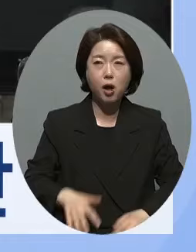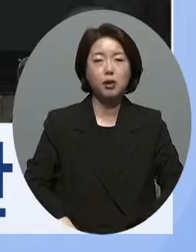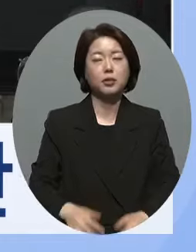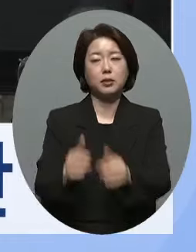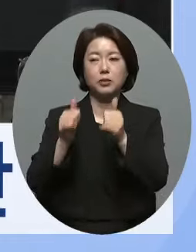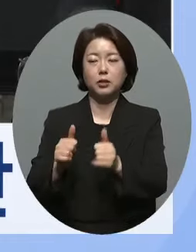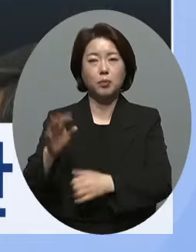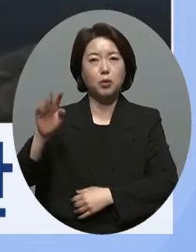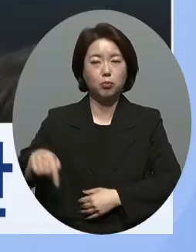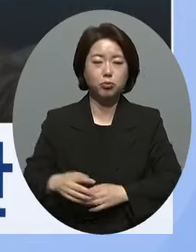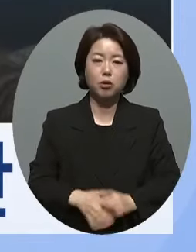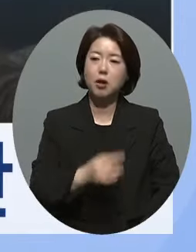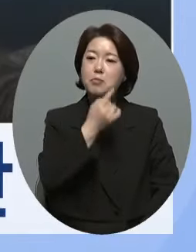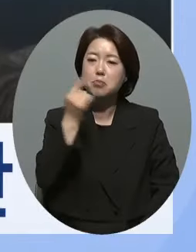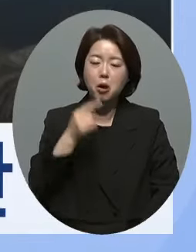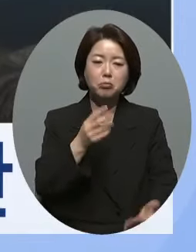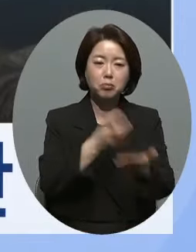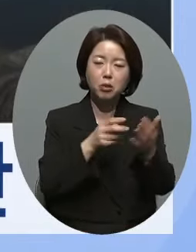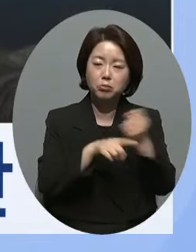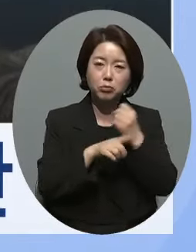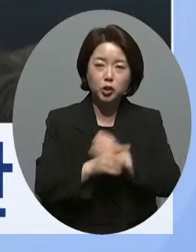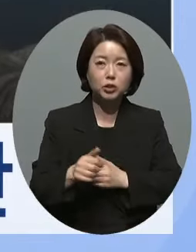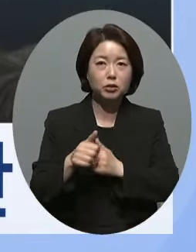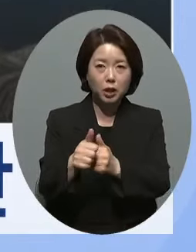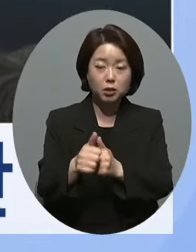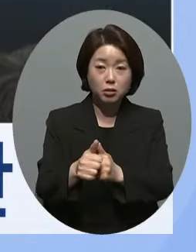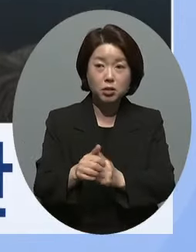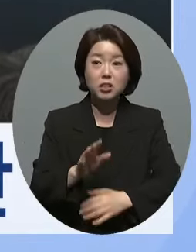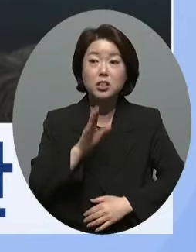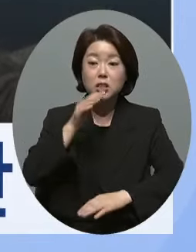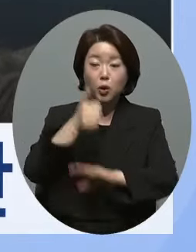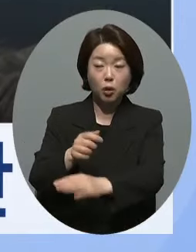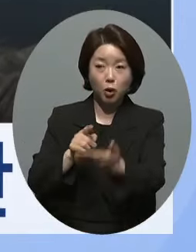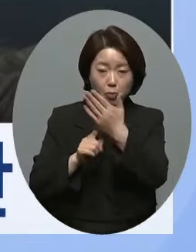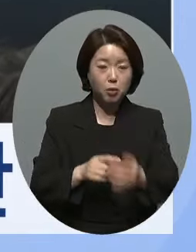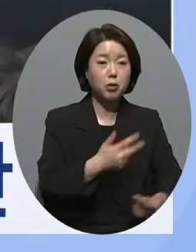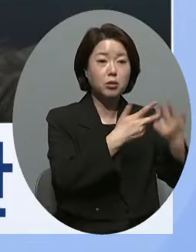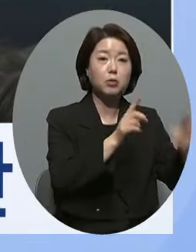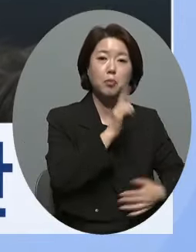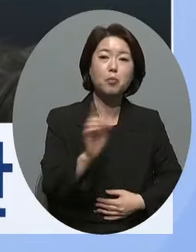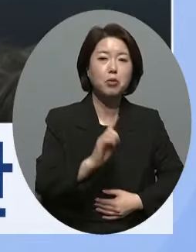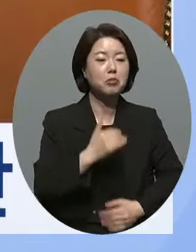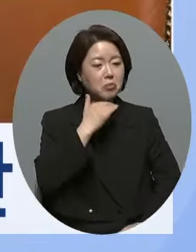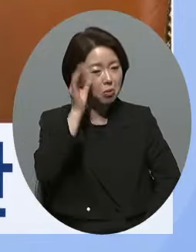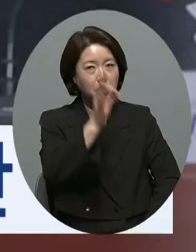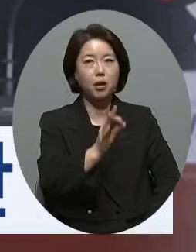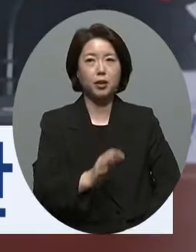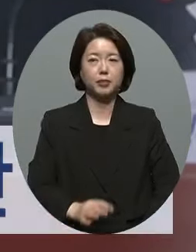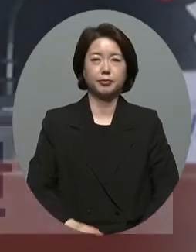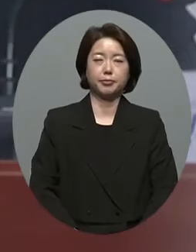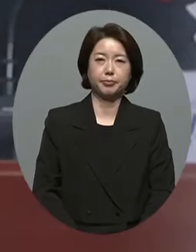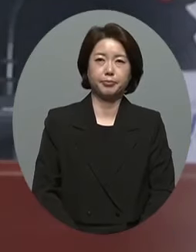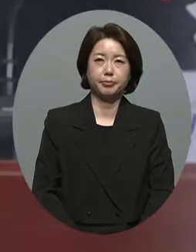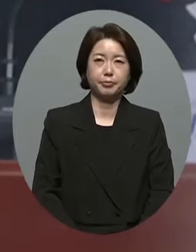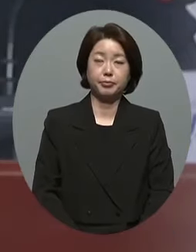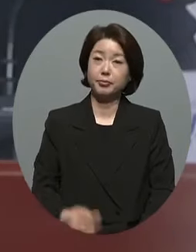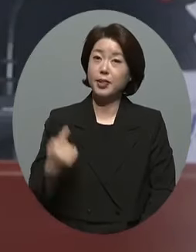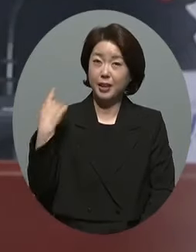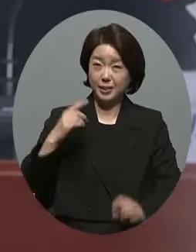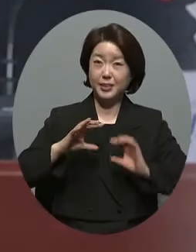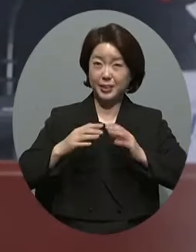증거와 법리에 따라서 재판 판결이 나온다면 이재명 대표가 그때 가서 무슨 말을 할지 저 한번 지켜보겠습니다 알겠습니다 자 이런 가운데 이제 어제 국회에서